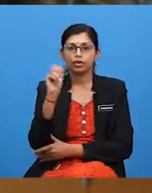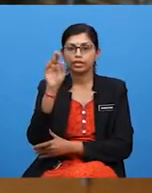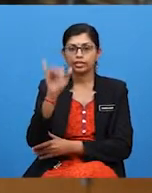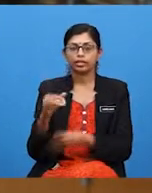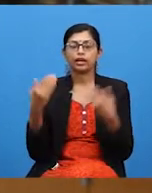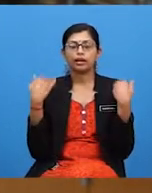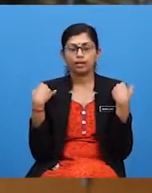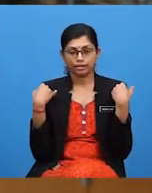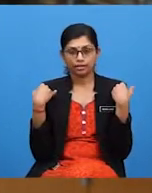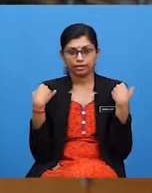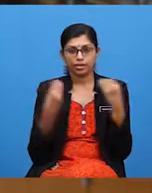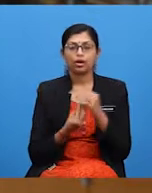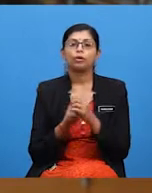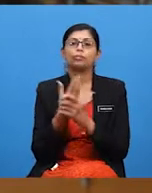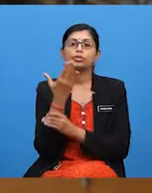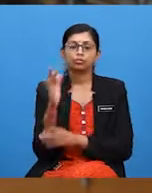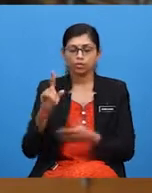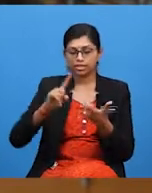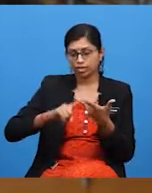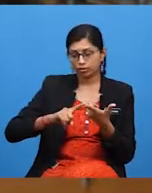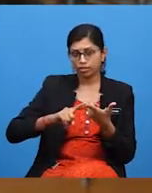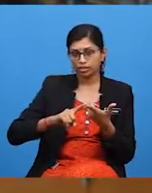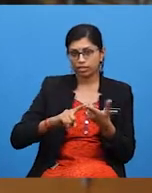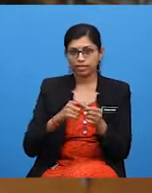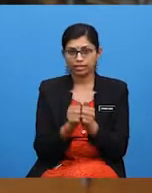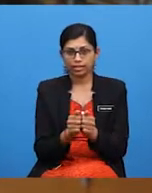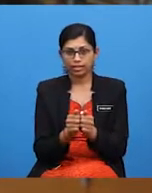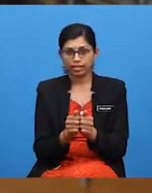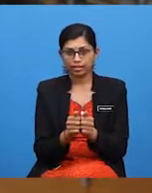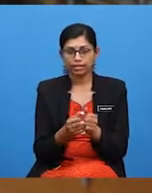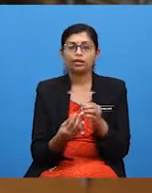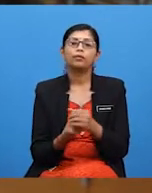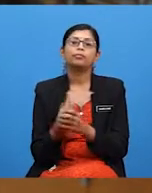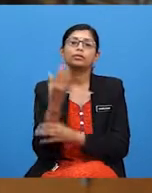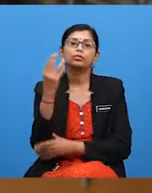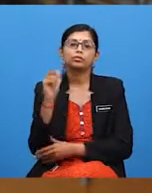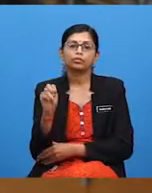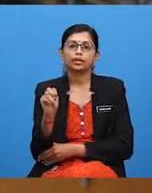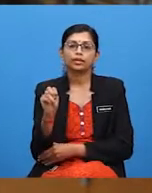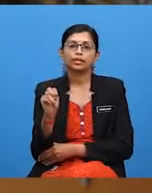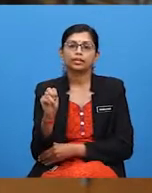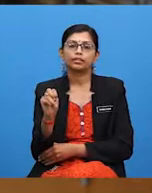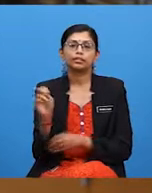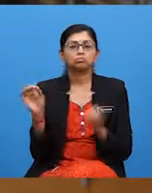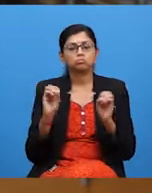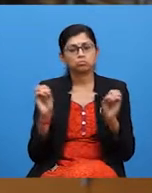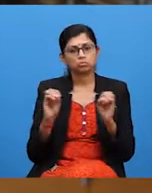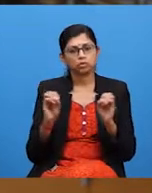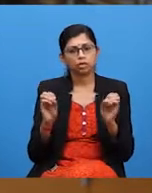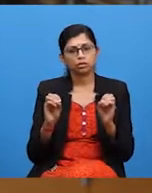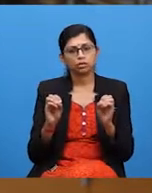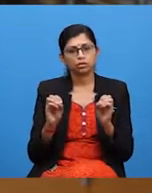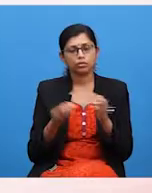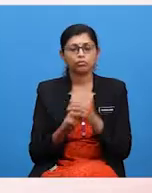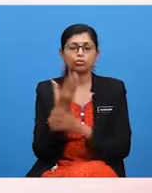mengalami pertumbuhan sekunder dengan tumbuhan yang tidak mengalami pertumbuhan